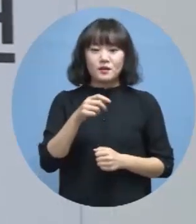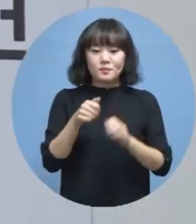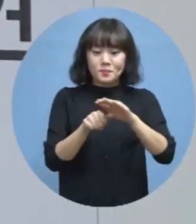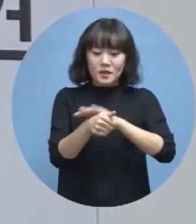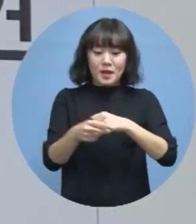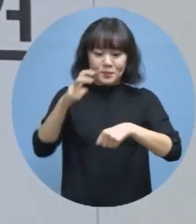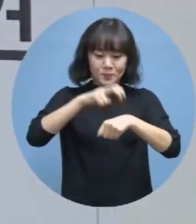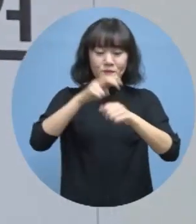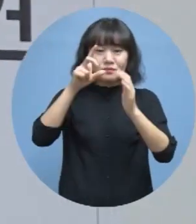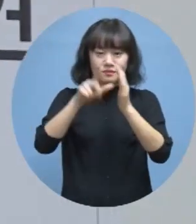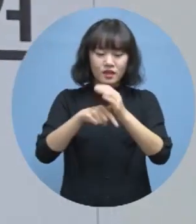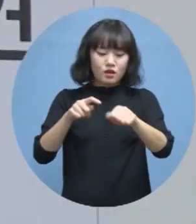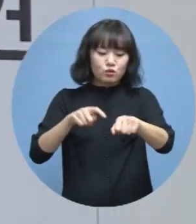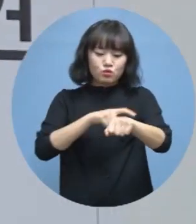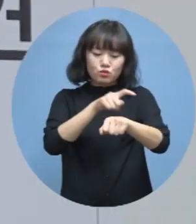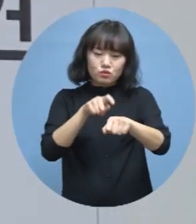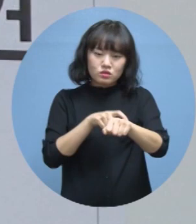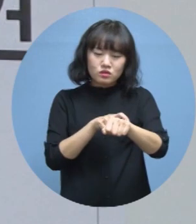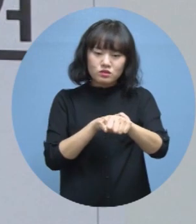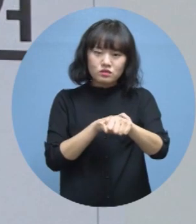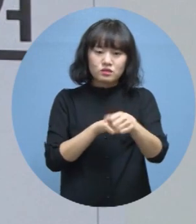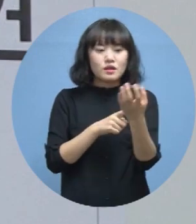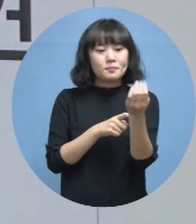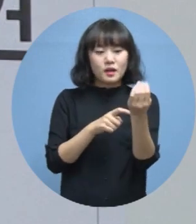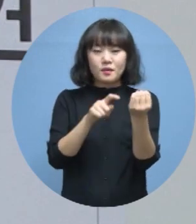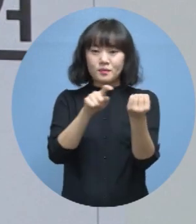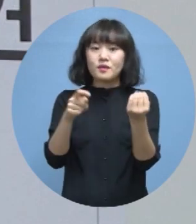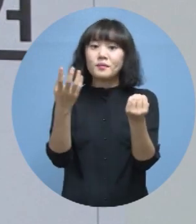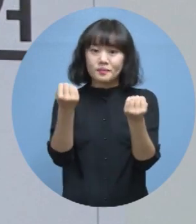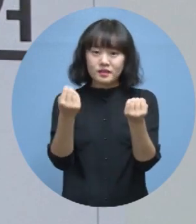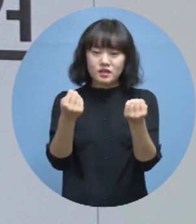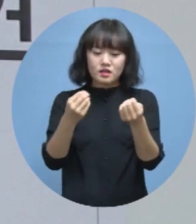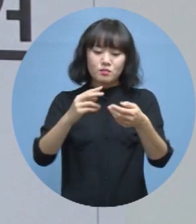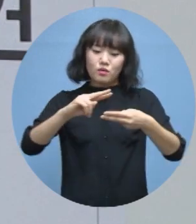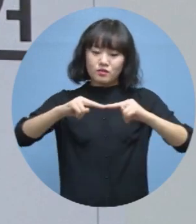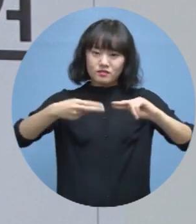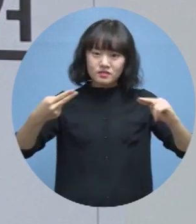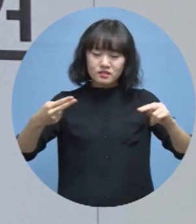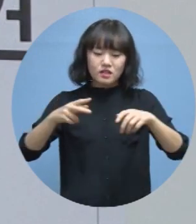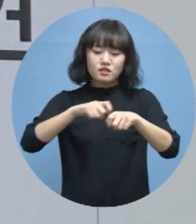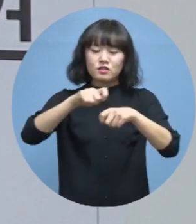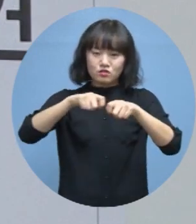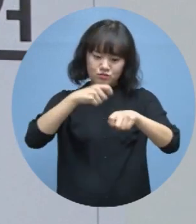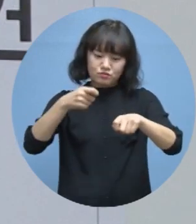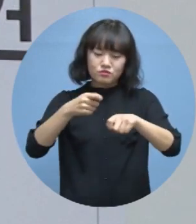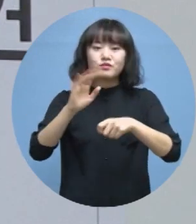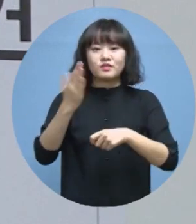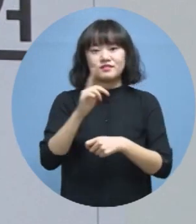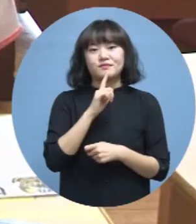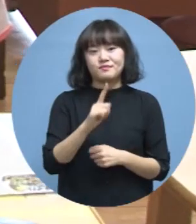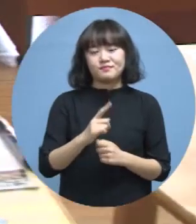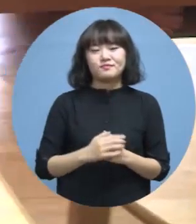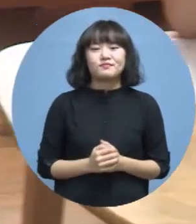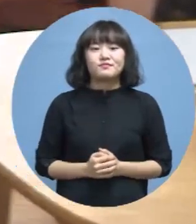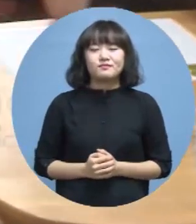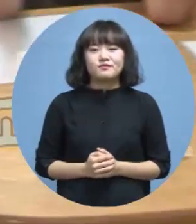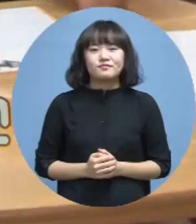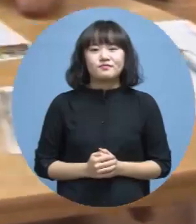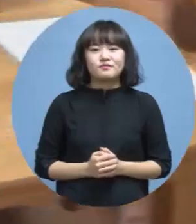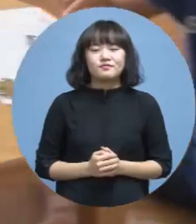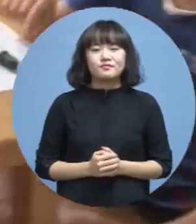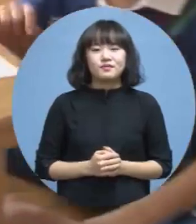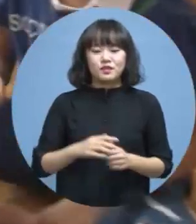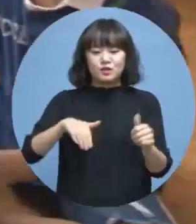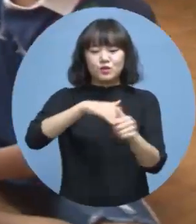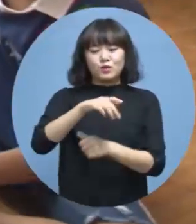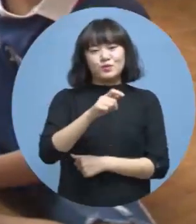물렸을 때는 물린 부위에서 네모에서 네모 센티미터 위쪽에 끈이나 손수건 등으로 묶어준다. 일순간